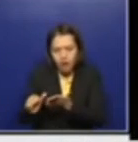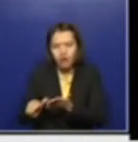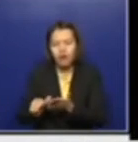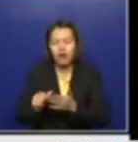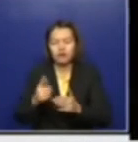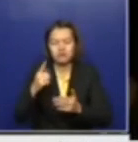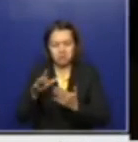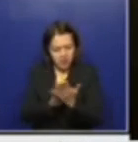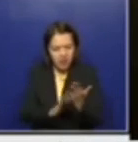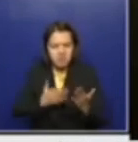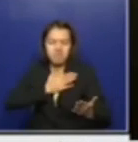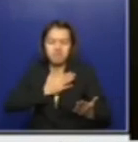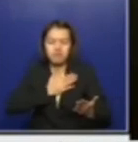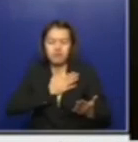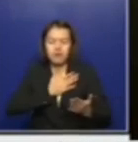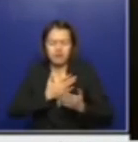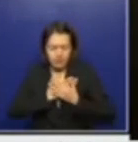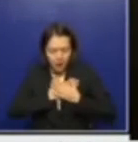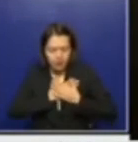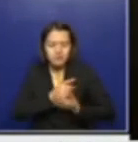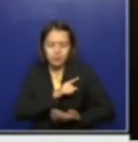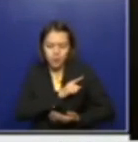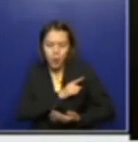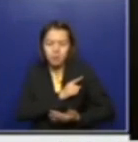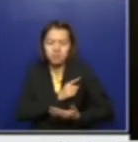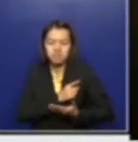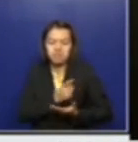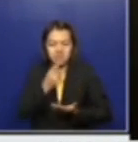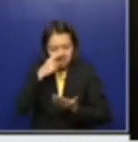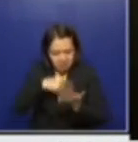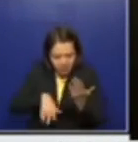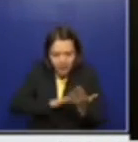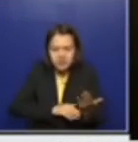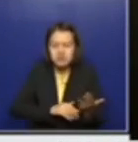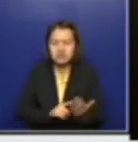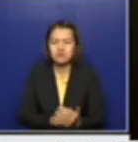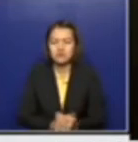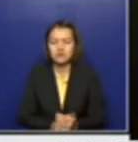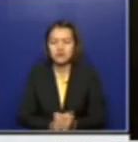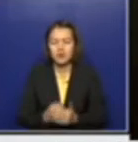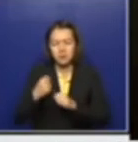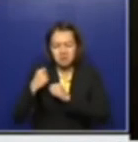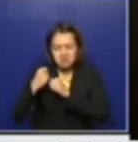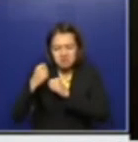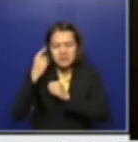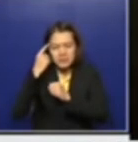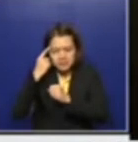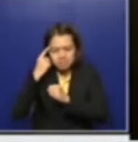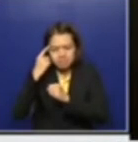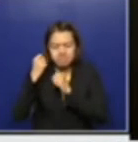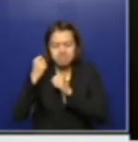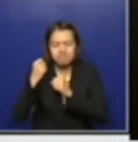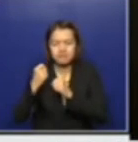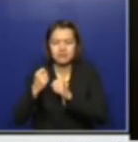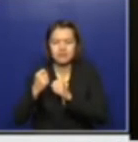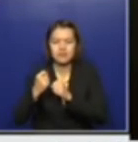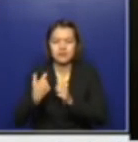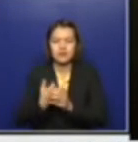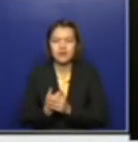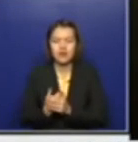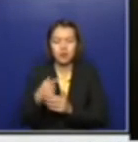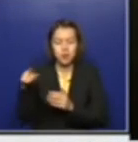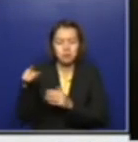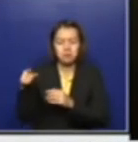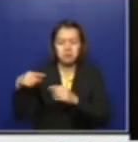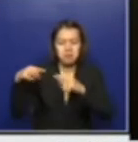ศเขามีความสำนึกรับผิดชอบต่อแผ่นดินเขามีพลังที่สร้างสรรค์และถ่วงดุลต่ออำนาจที่ไม่ชอบ